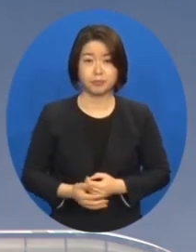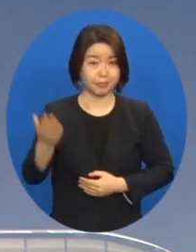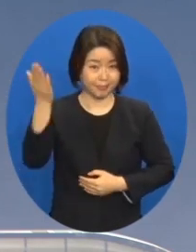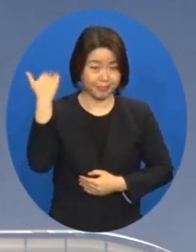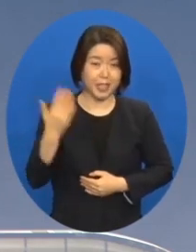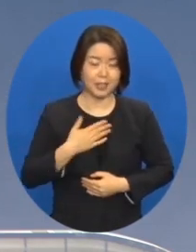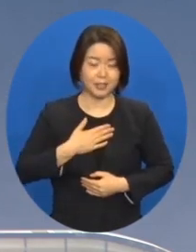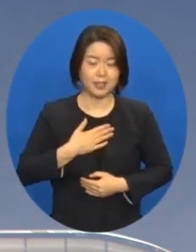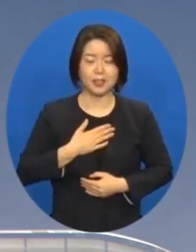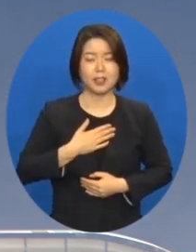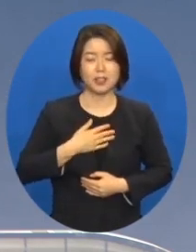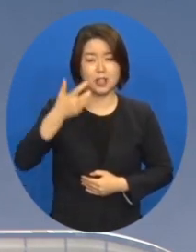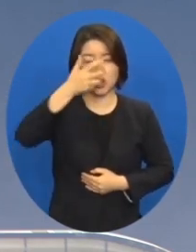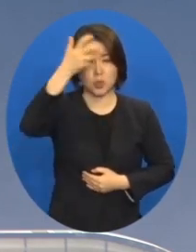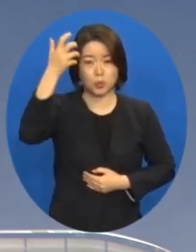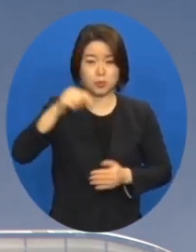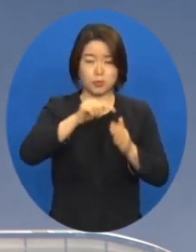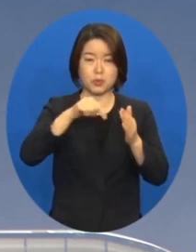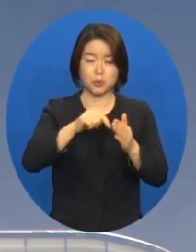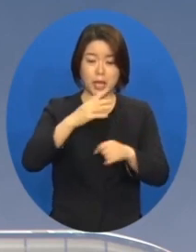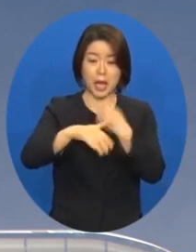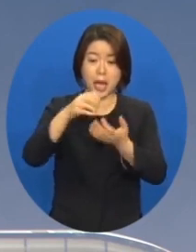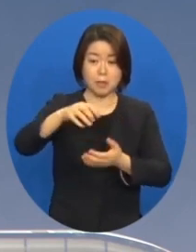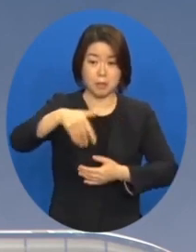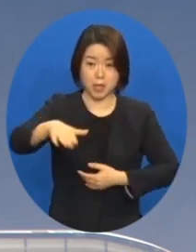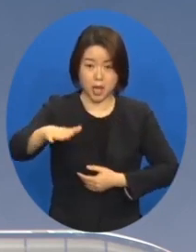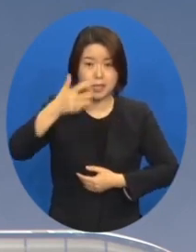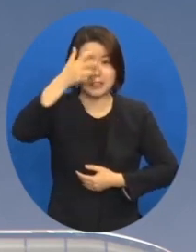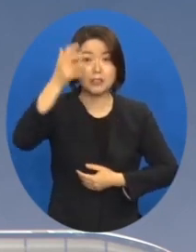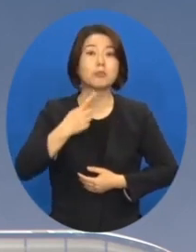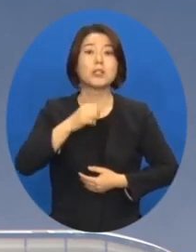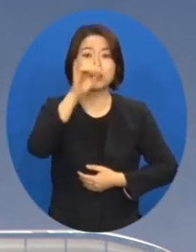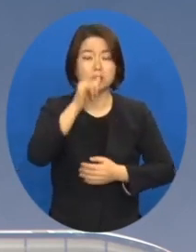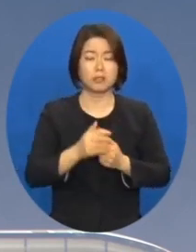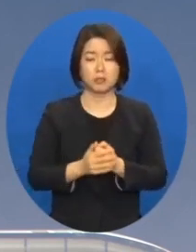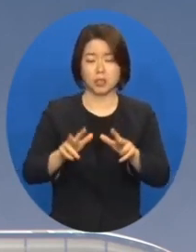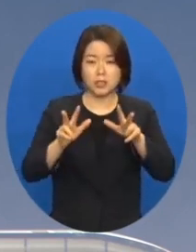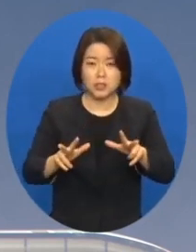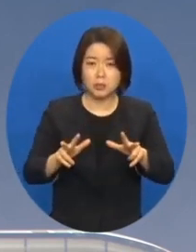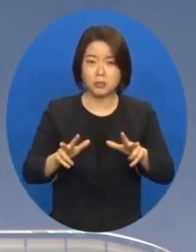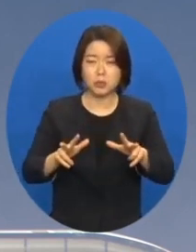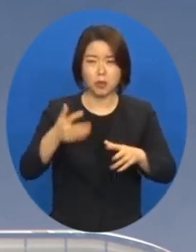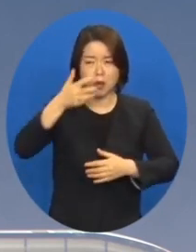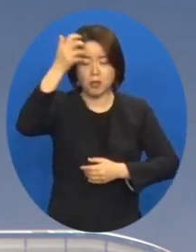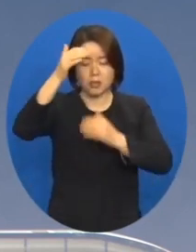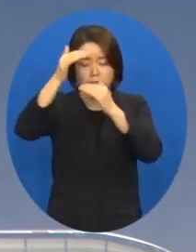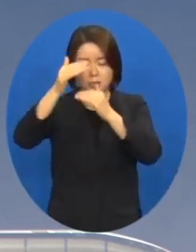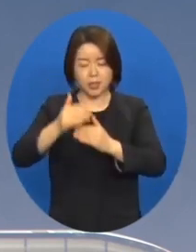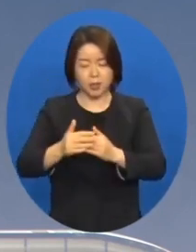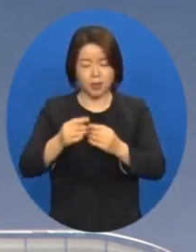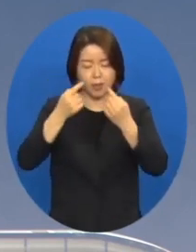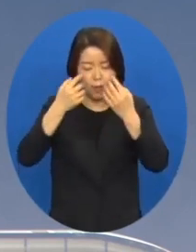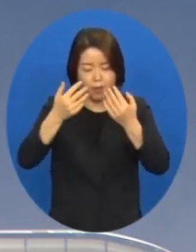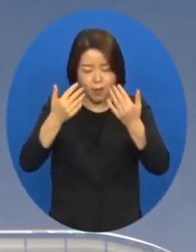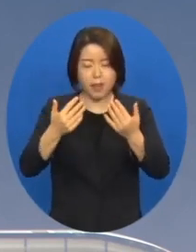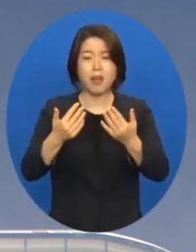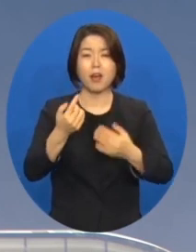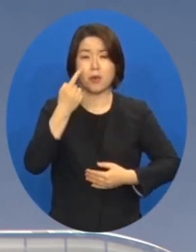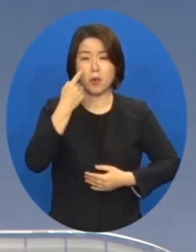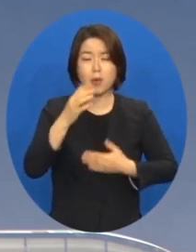꿈속에서 하나님 앞에 가는 꿈을 꾼 적이 있습니다. 지금도 그 꿈 내용이 생생한 것 보면 그건